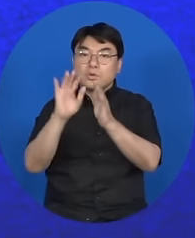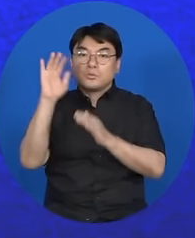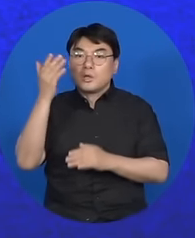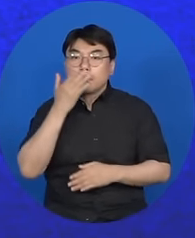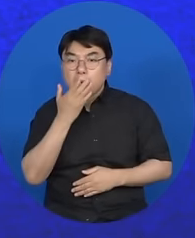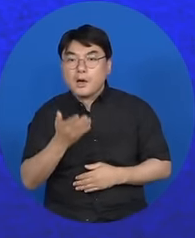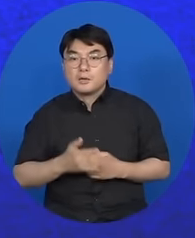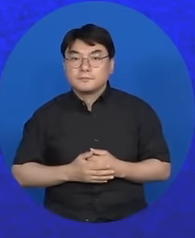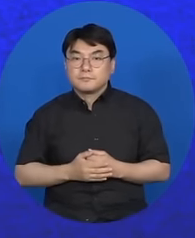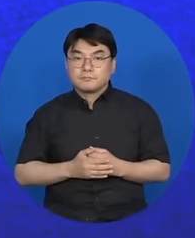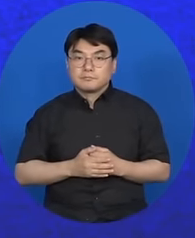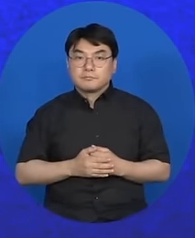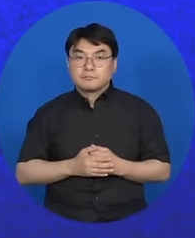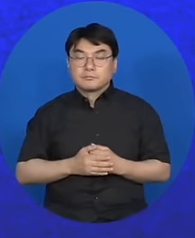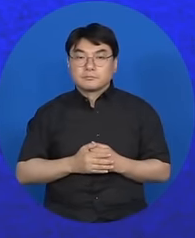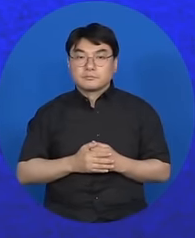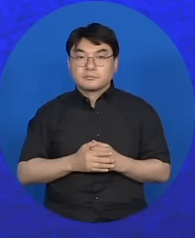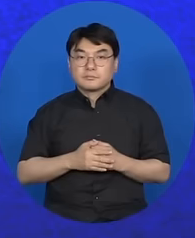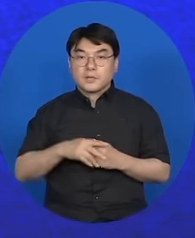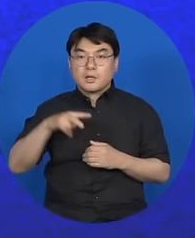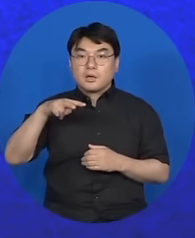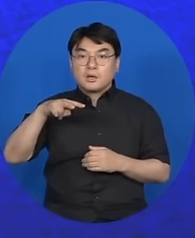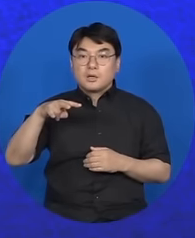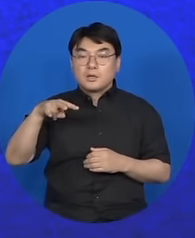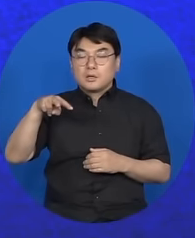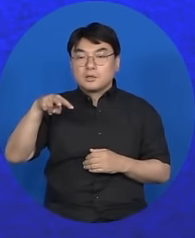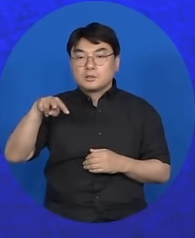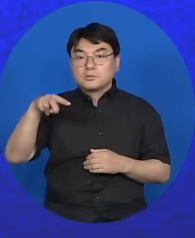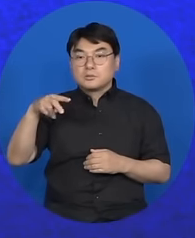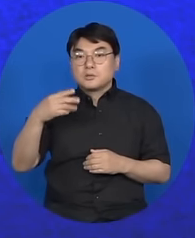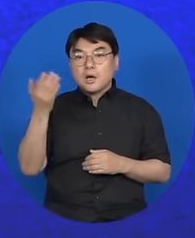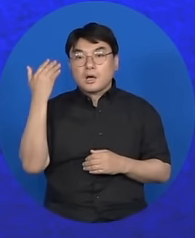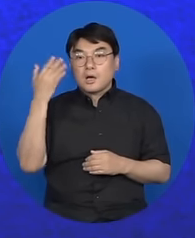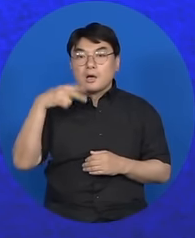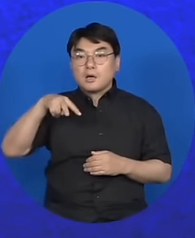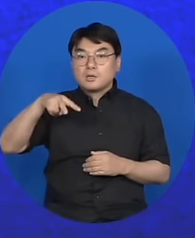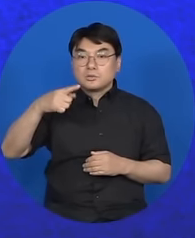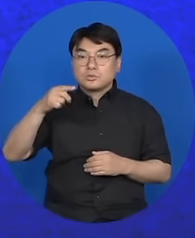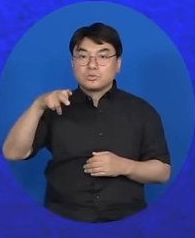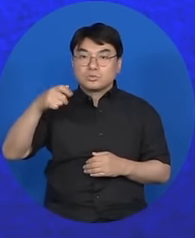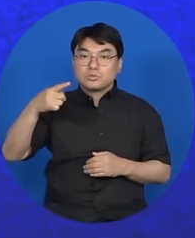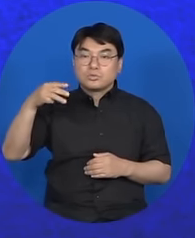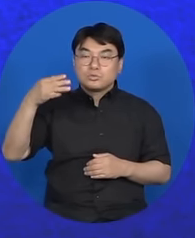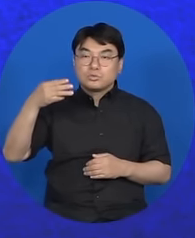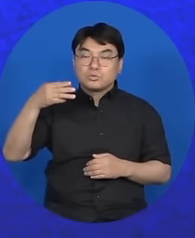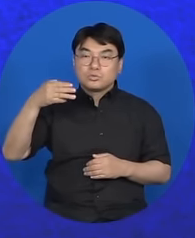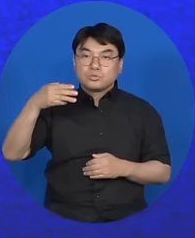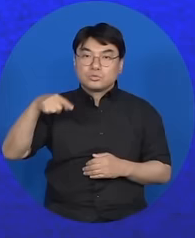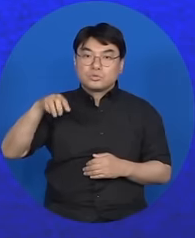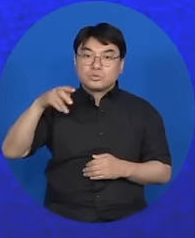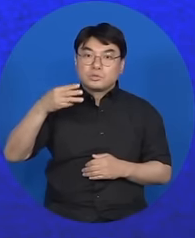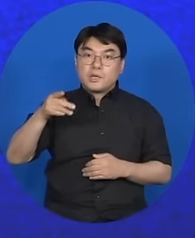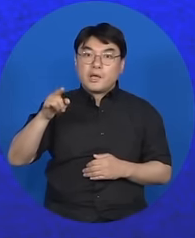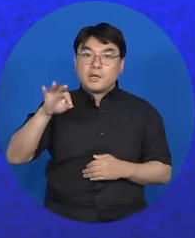스크루테이프의 편지에 나온 지옥의 철학 첫 번째 원리 뭐라고 그랬어요? 내가 내 인생의 주인이다라고 말씀드렸죠. 두 번째 원리가 있습니다. 두 번째 원리가 더 나오는데